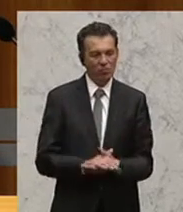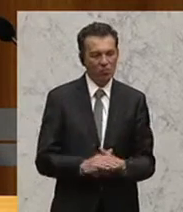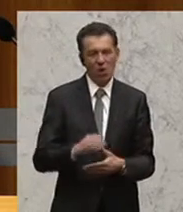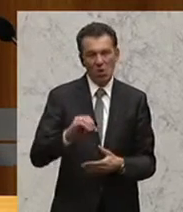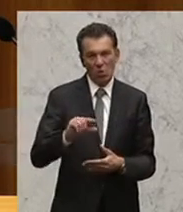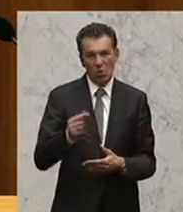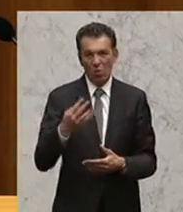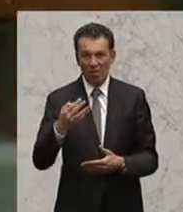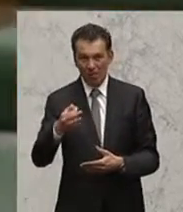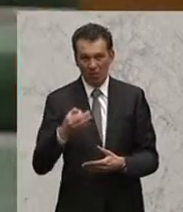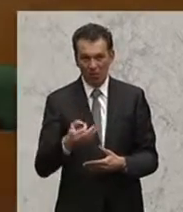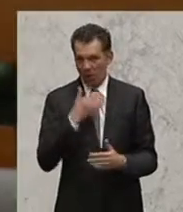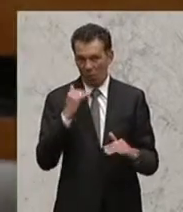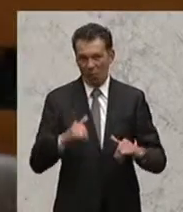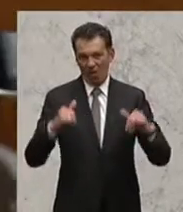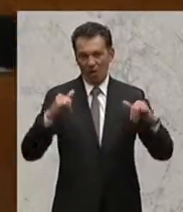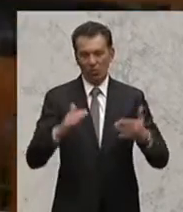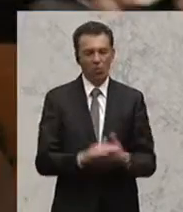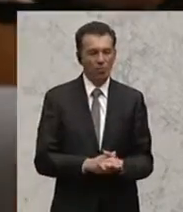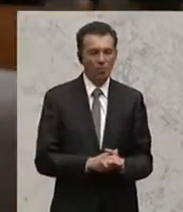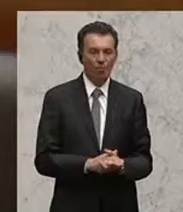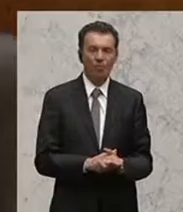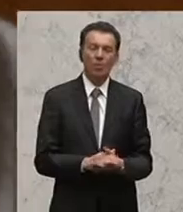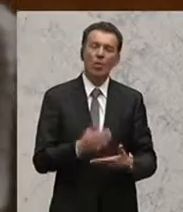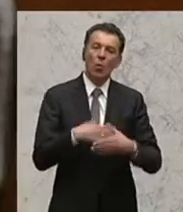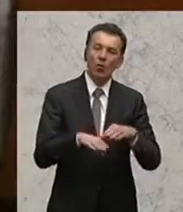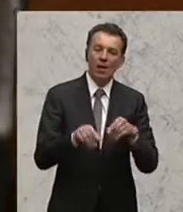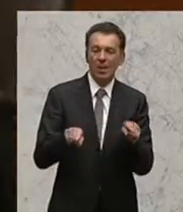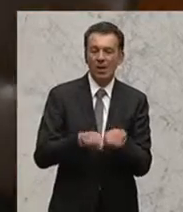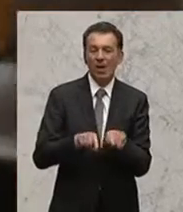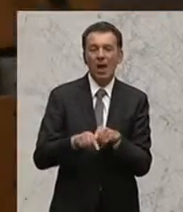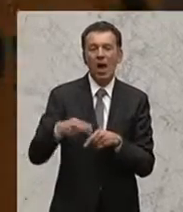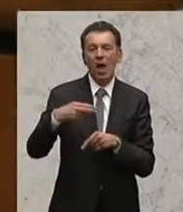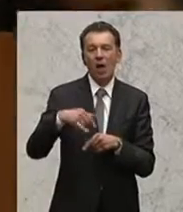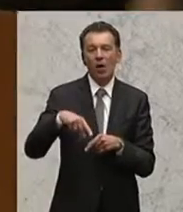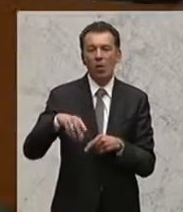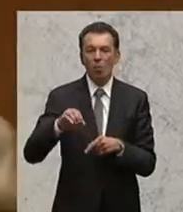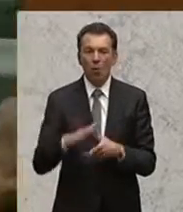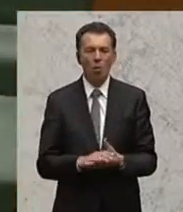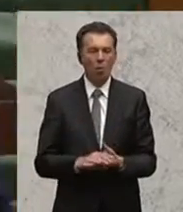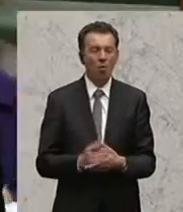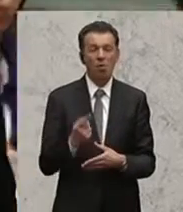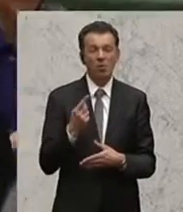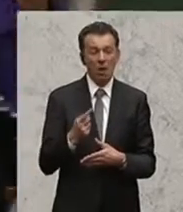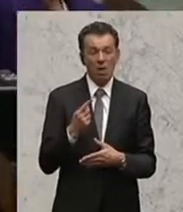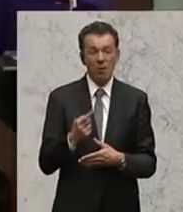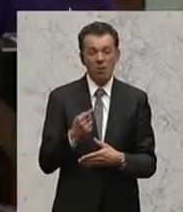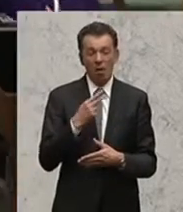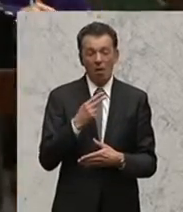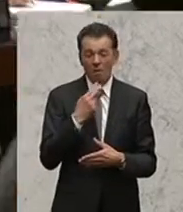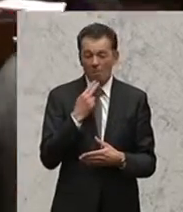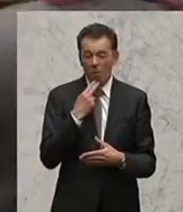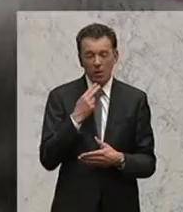von 0,4%. Für ein Unternehmen wie die Hypoalpe Adria, das sich auf einen exzessiven